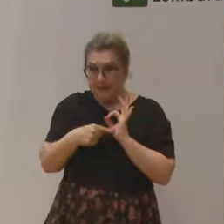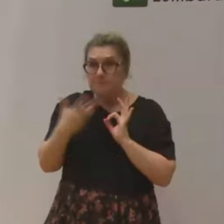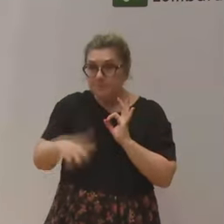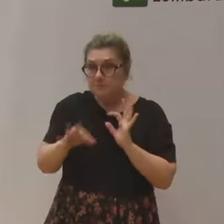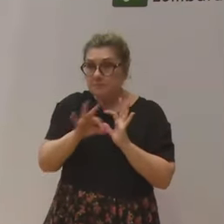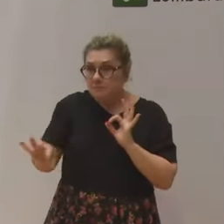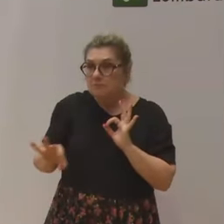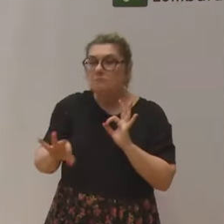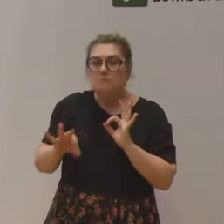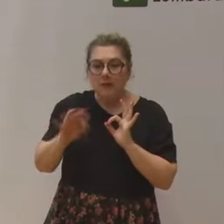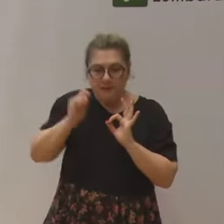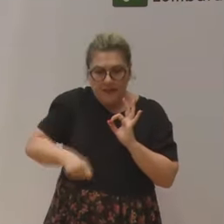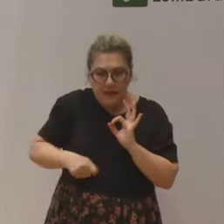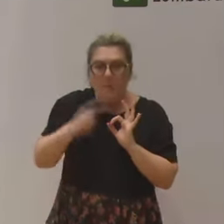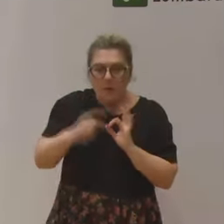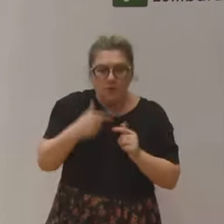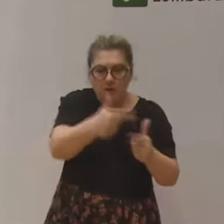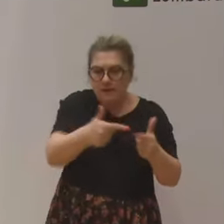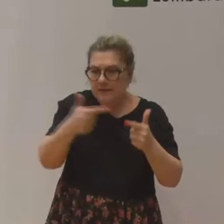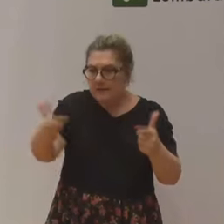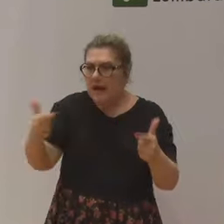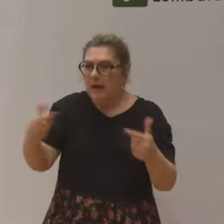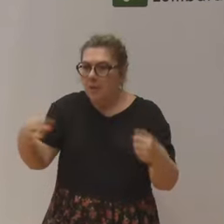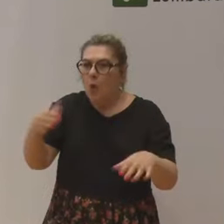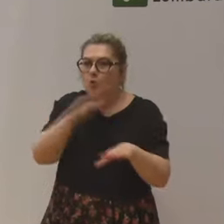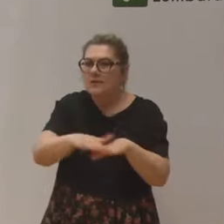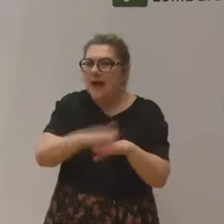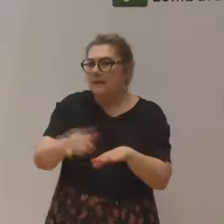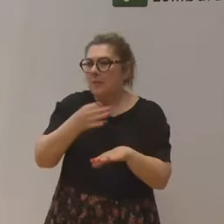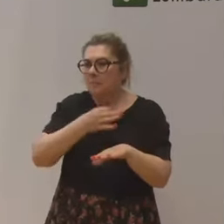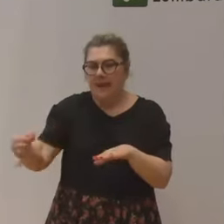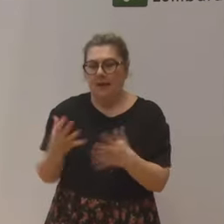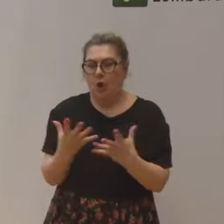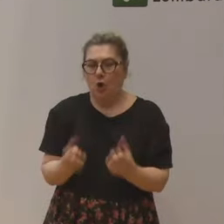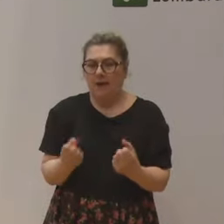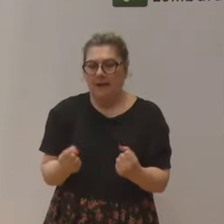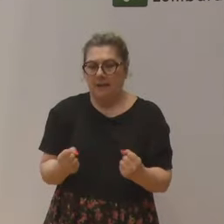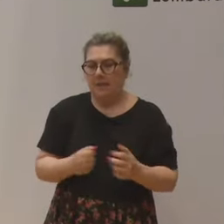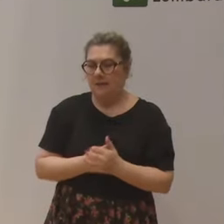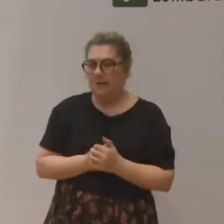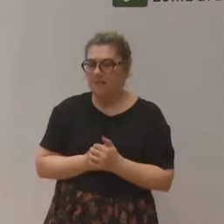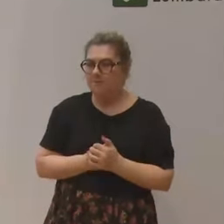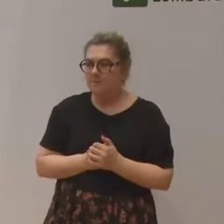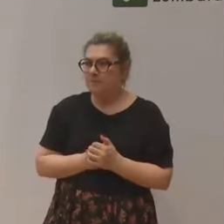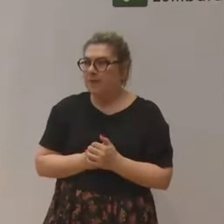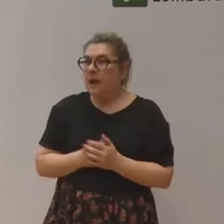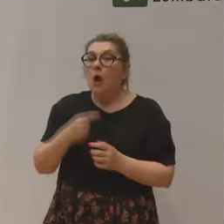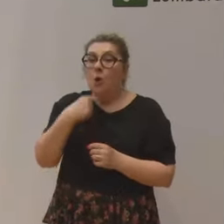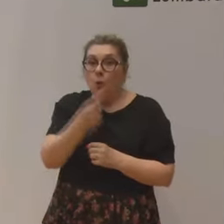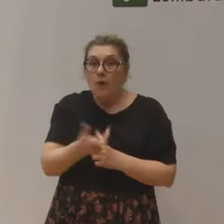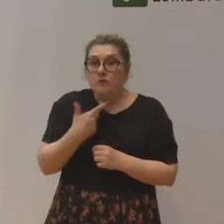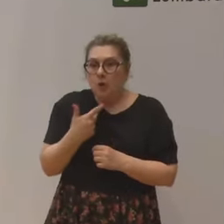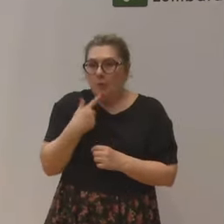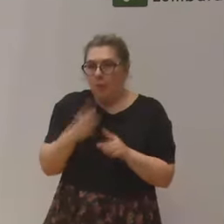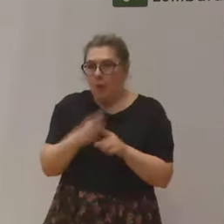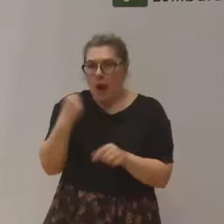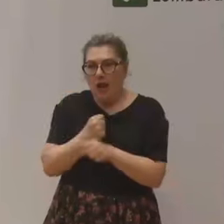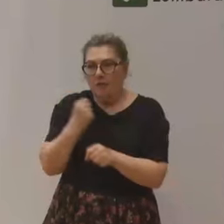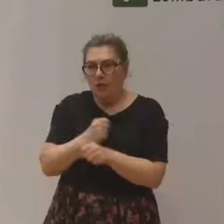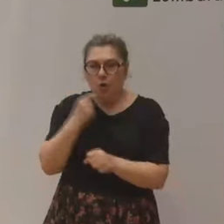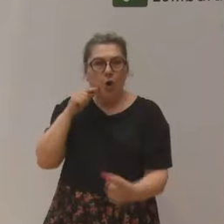appunto attivati, poi possano essere concretamente realizzati. Mi sembra che questo sia un po' il compito